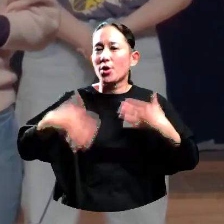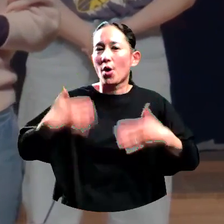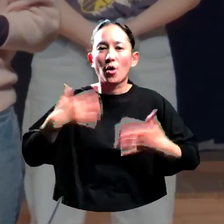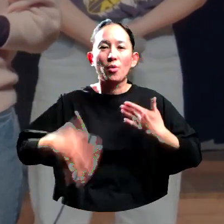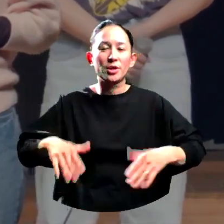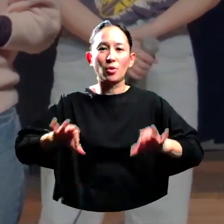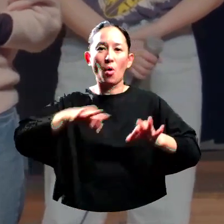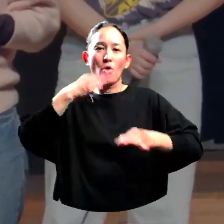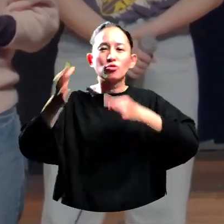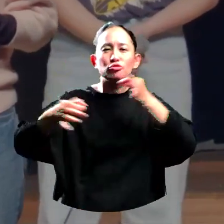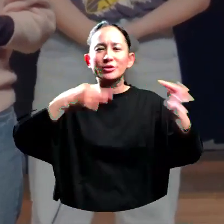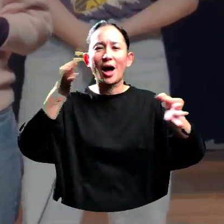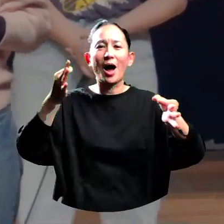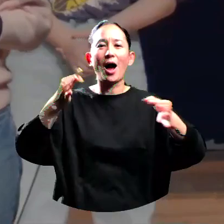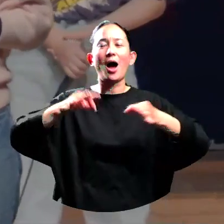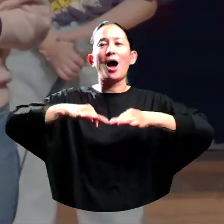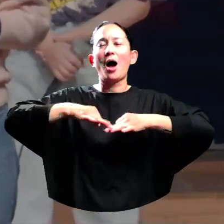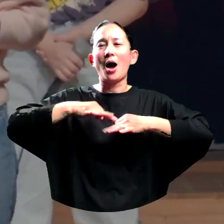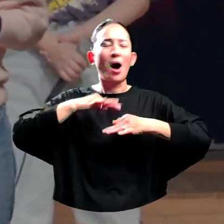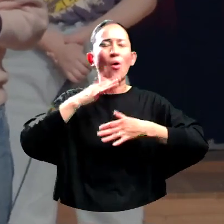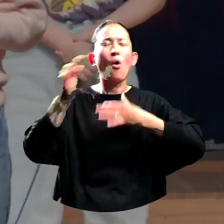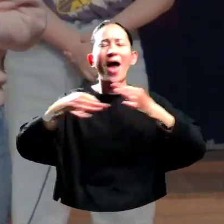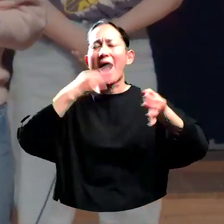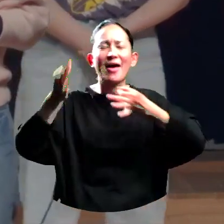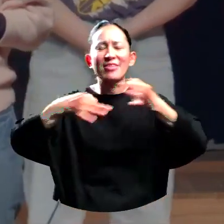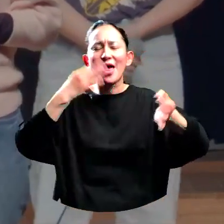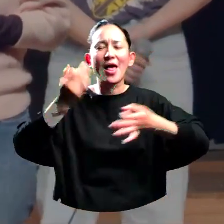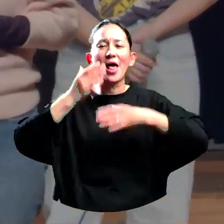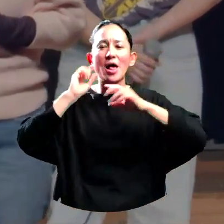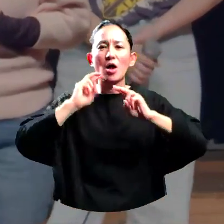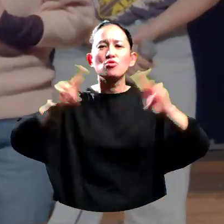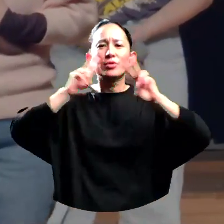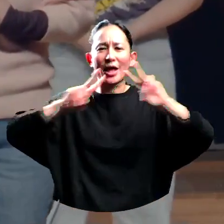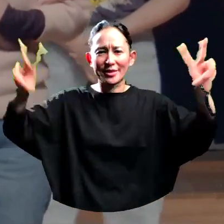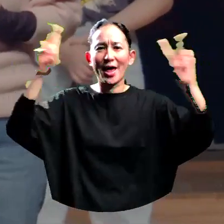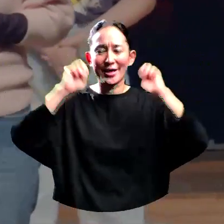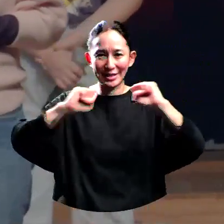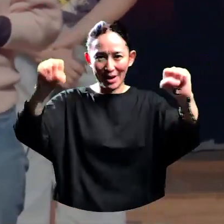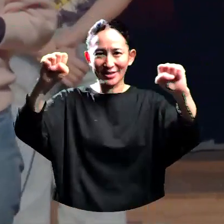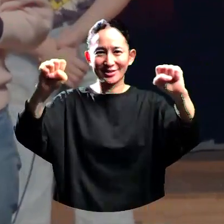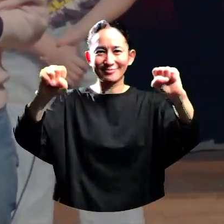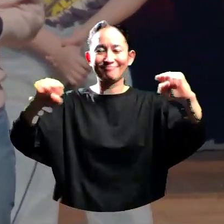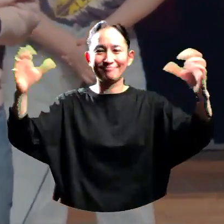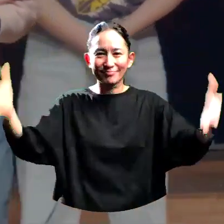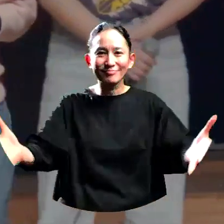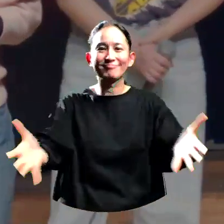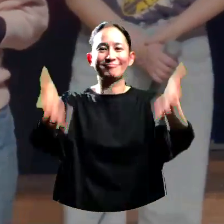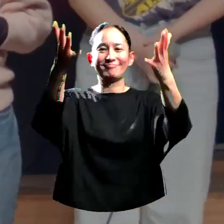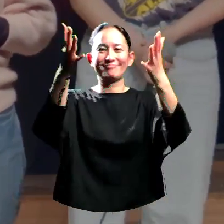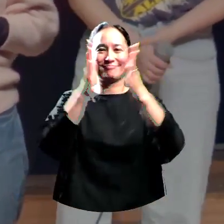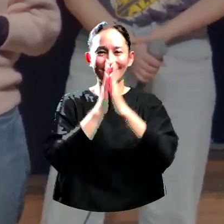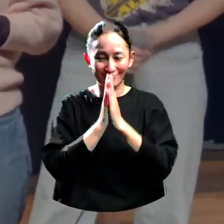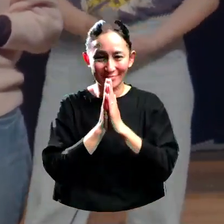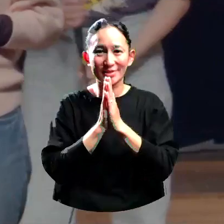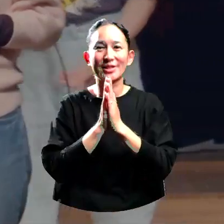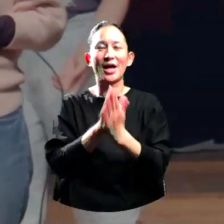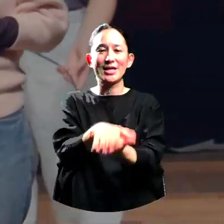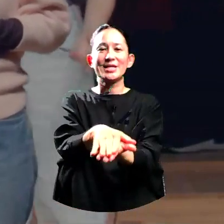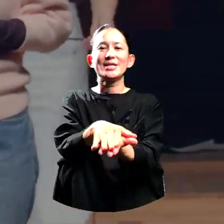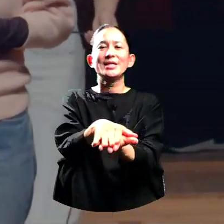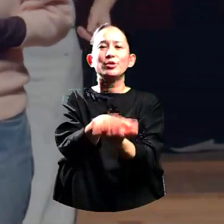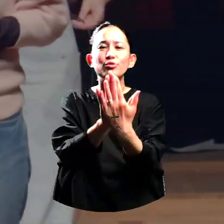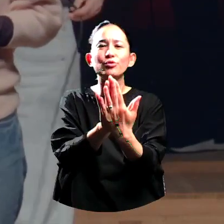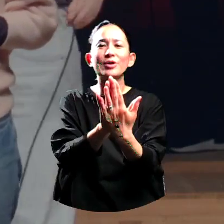いられないんです。 That's why we cannot help but sing for joy. どうぞ皆さんお立ちください。 Please stand to your feet. イースターは復活